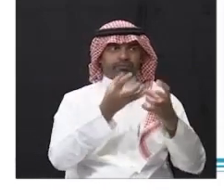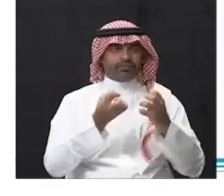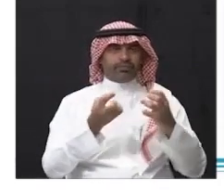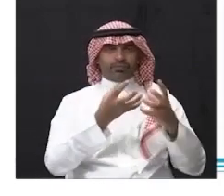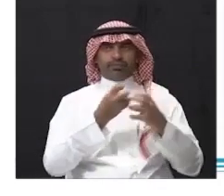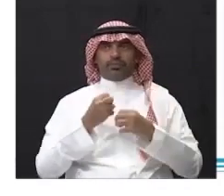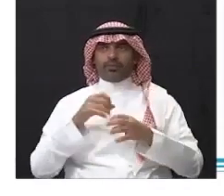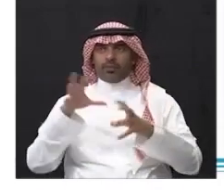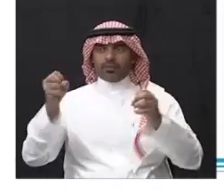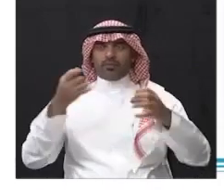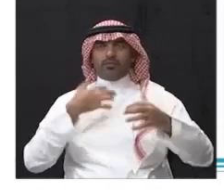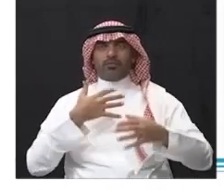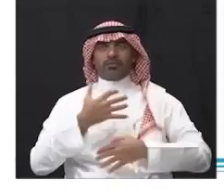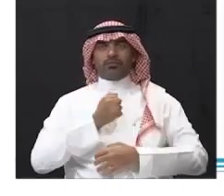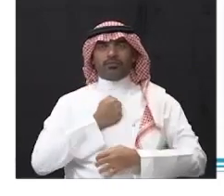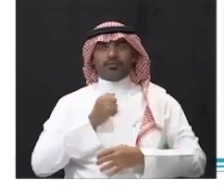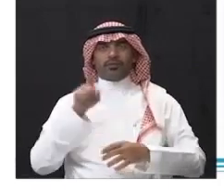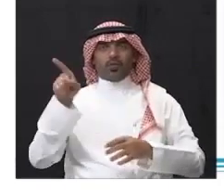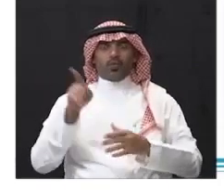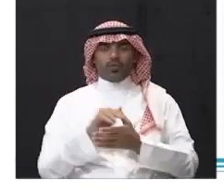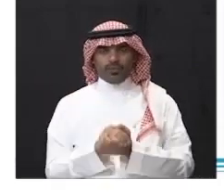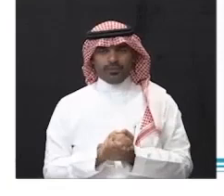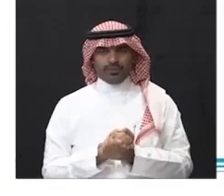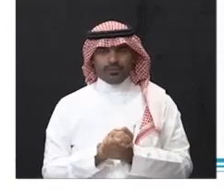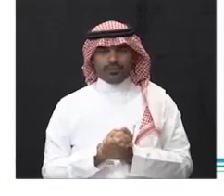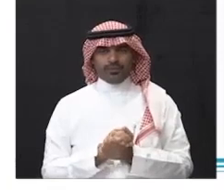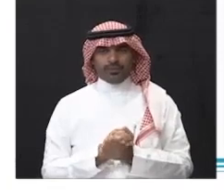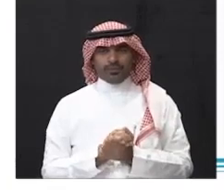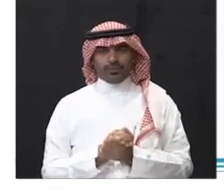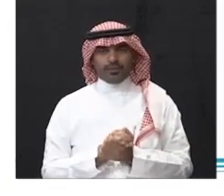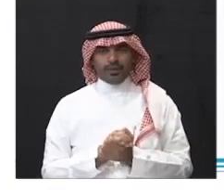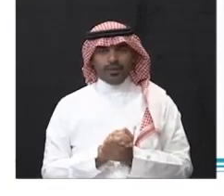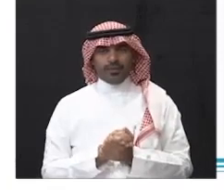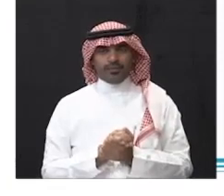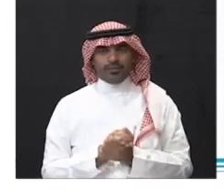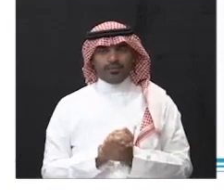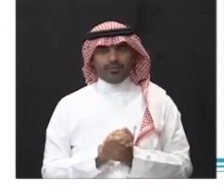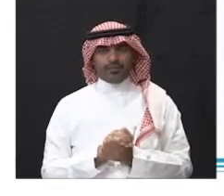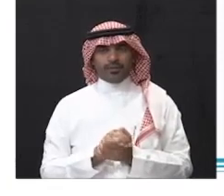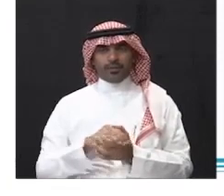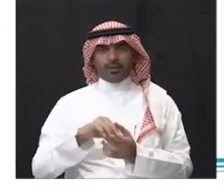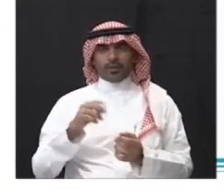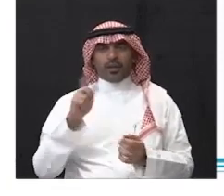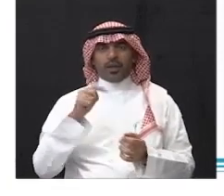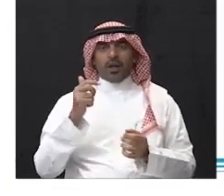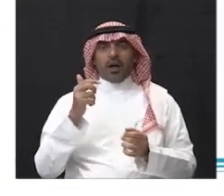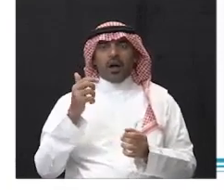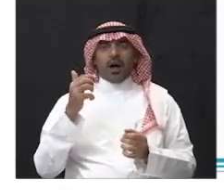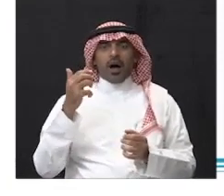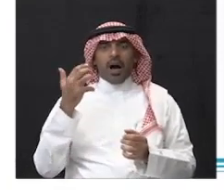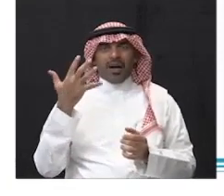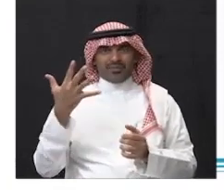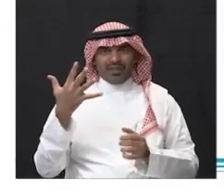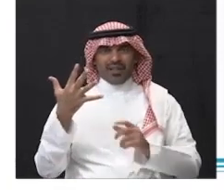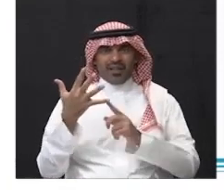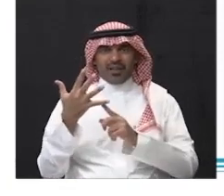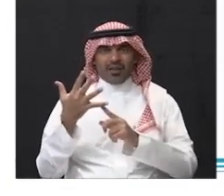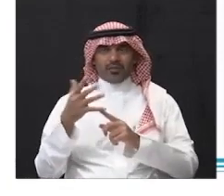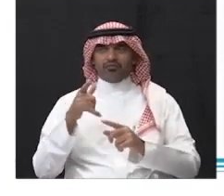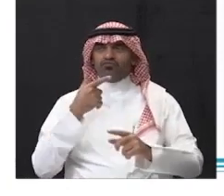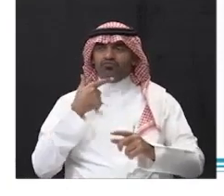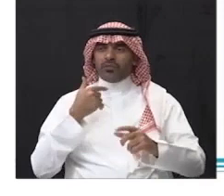والإسبان. خامساً، الرغبة في الحصول على منتجات الشرق من المعادن النفيسة والعطور